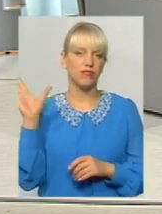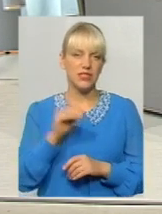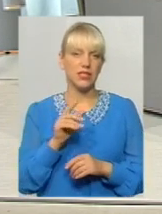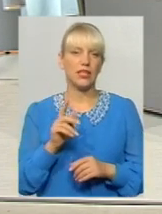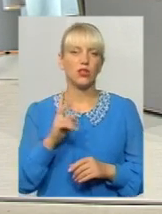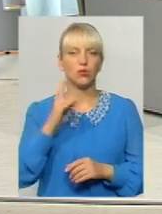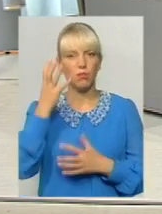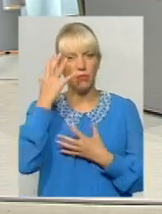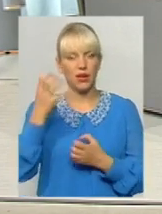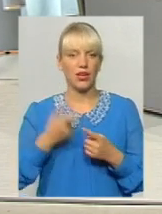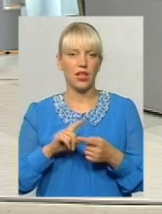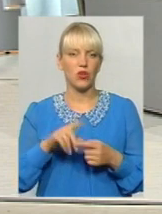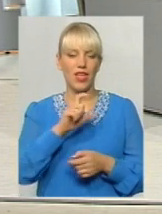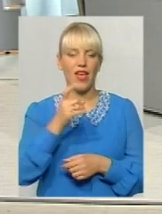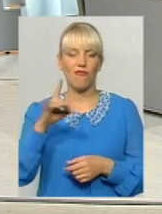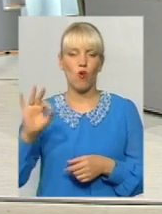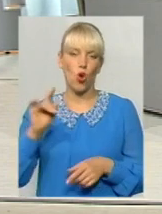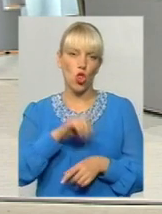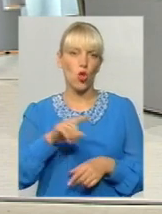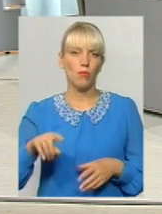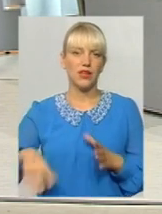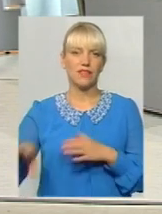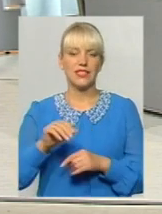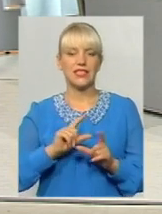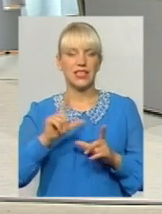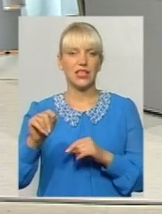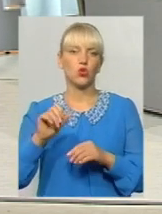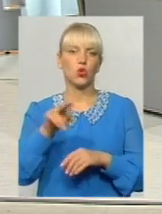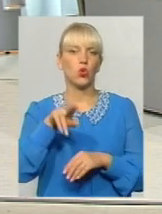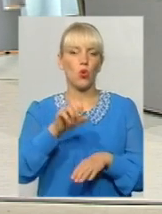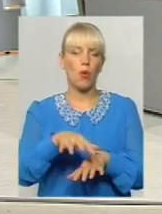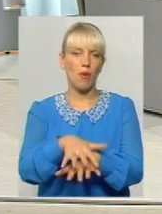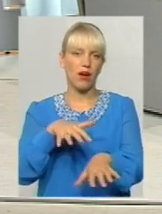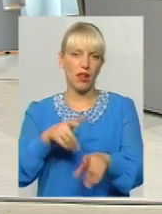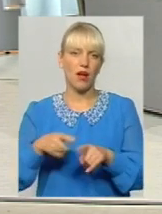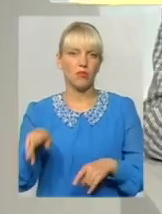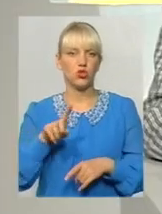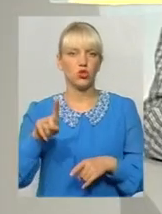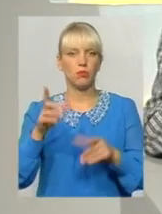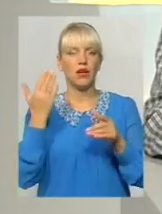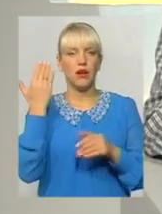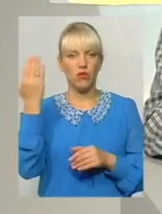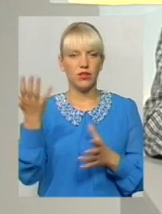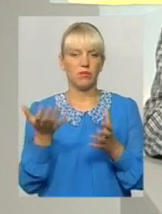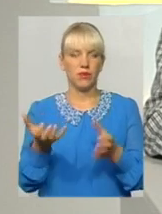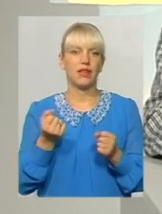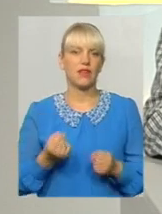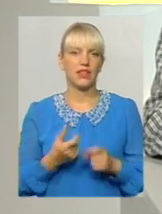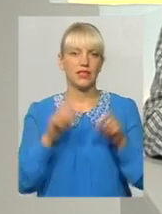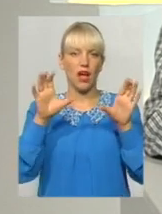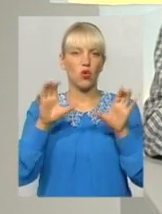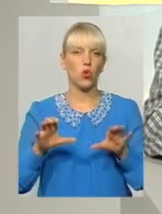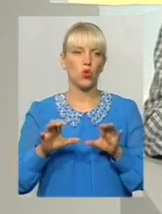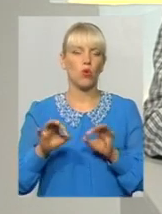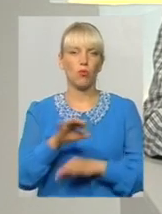автономерів, євро-номерів, всі їдуть до парламенту вимагати прийняття певних там законопроєктів, так?